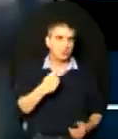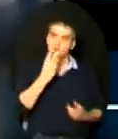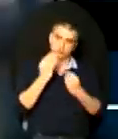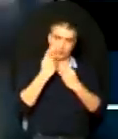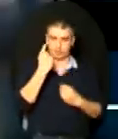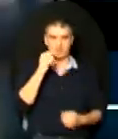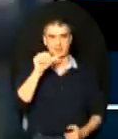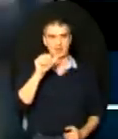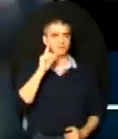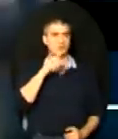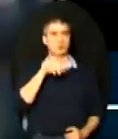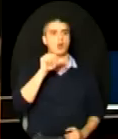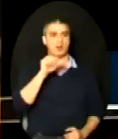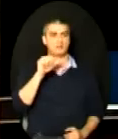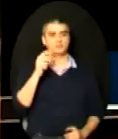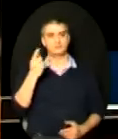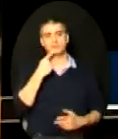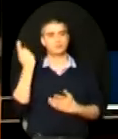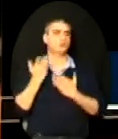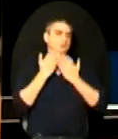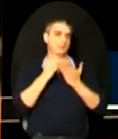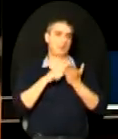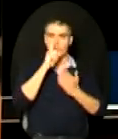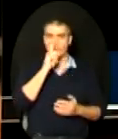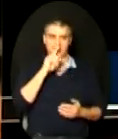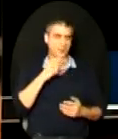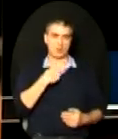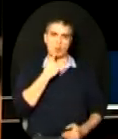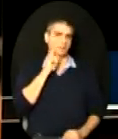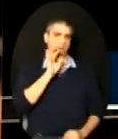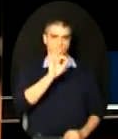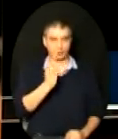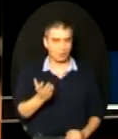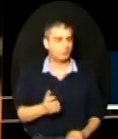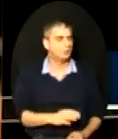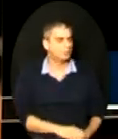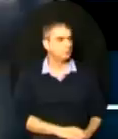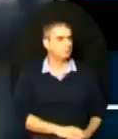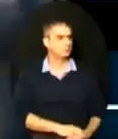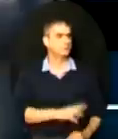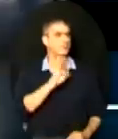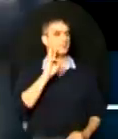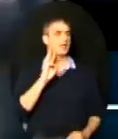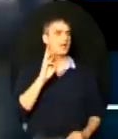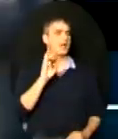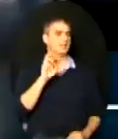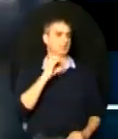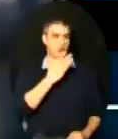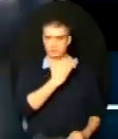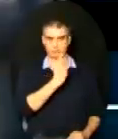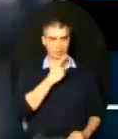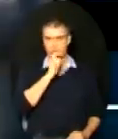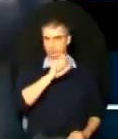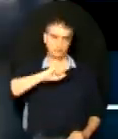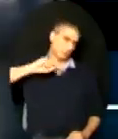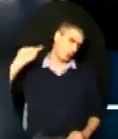עוד אחד, א', שקוראים לו א', בסיוע לרצח. בסיוע, כי הוא קטין, אז אנחנו לא אומרים את שמו. שרה עצני כהן, הרי לא מאשימים